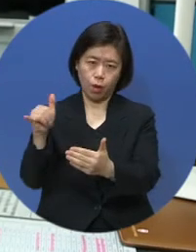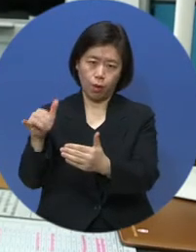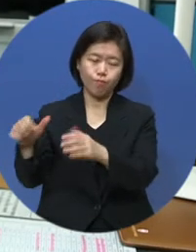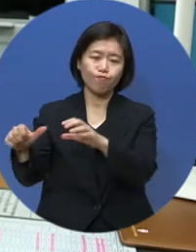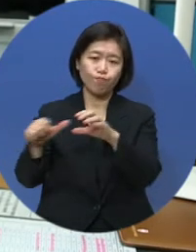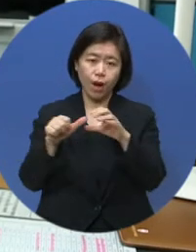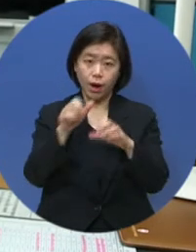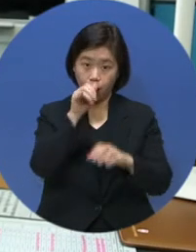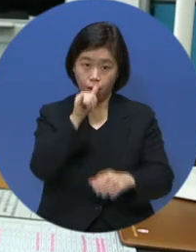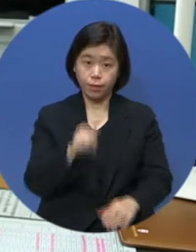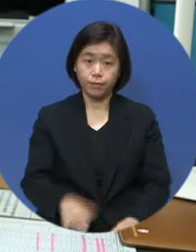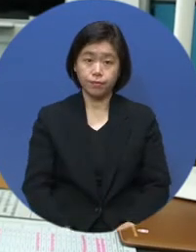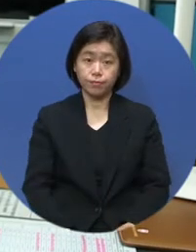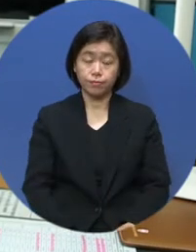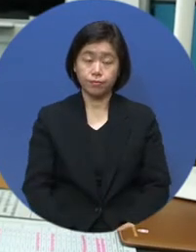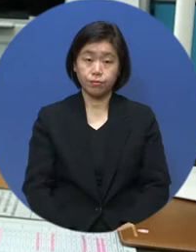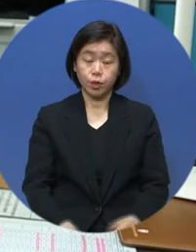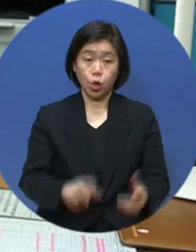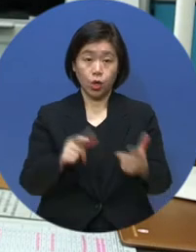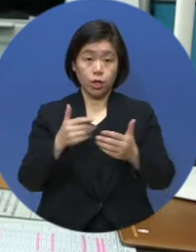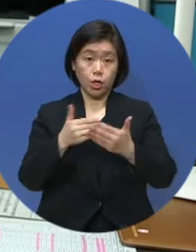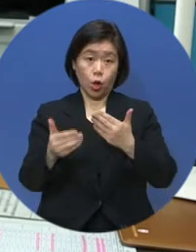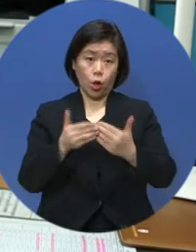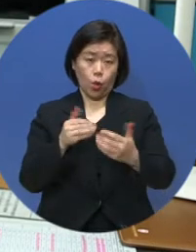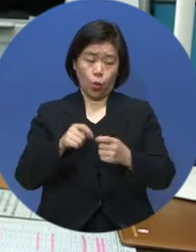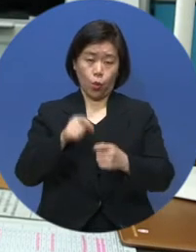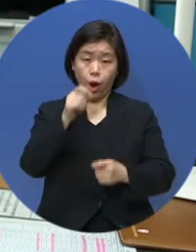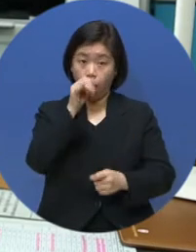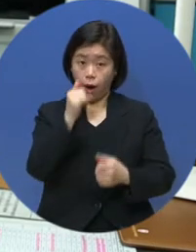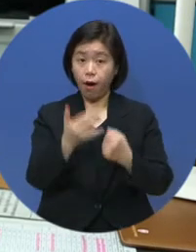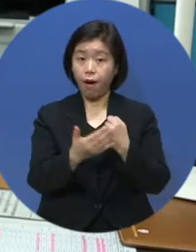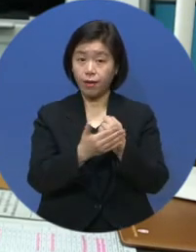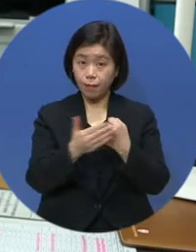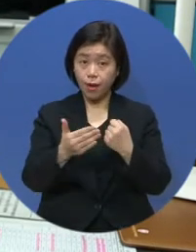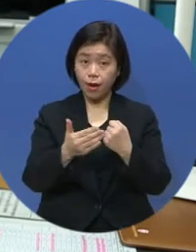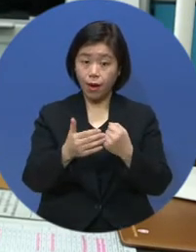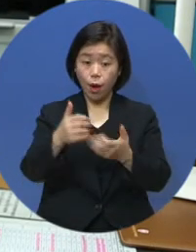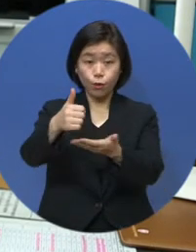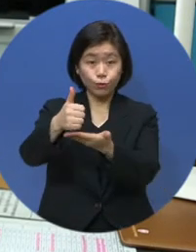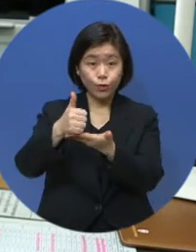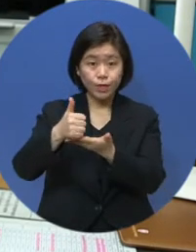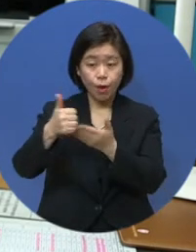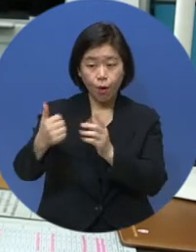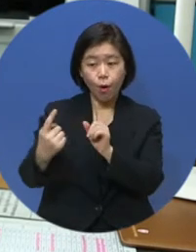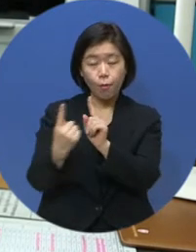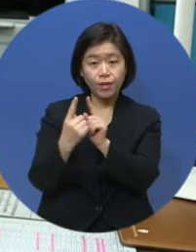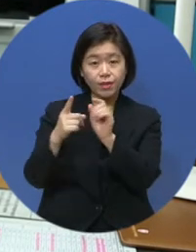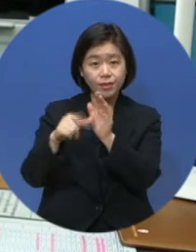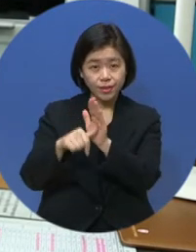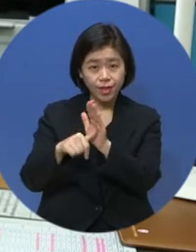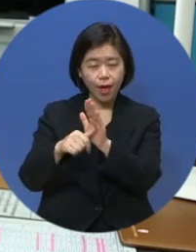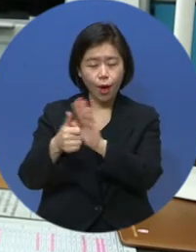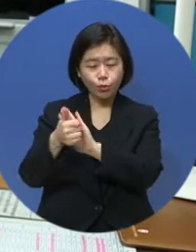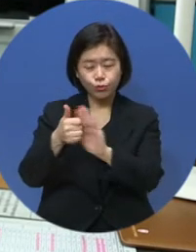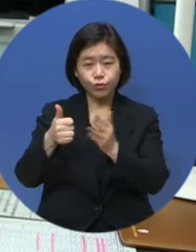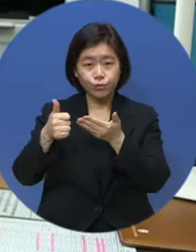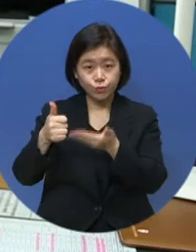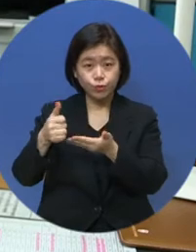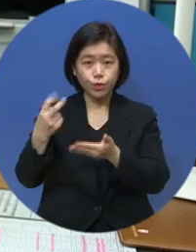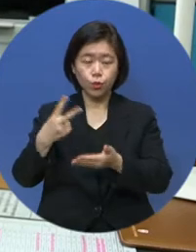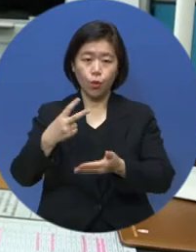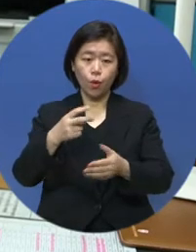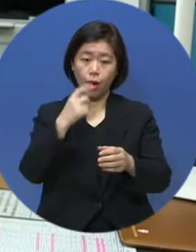되겠습니다. 풍부한 그런 현장 경험이 있기 때문에 고객을 응대한다든지 계산한다든지 커피를